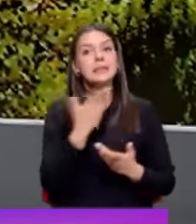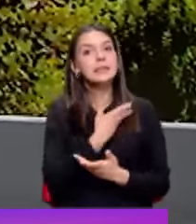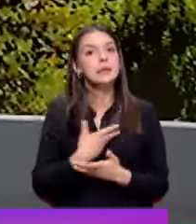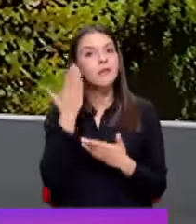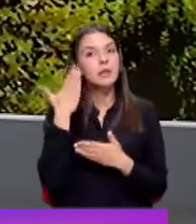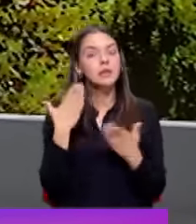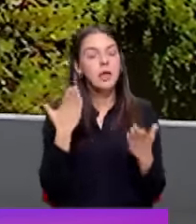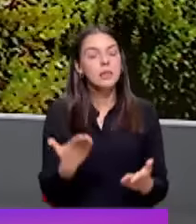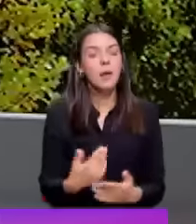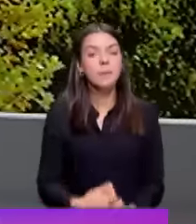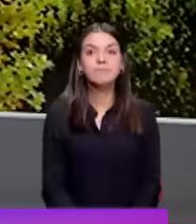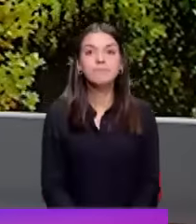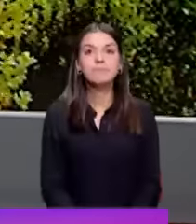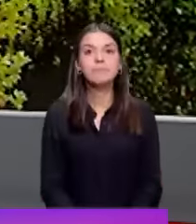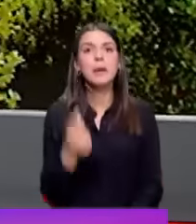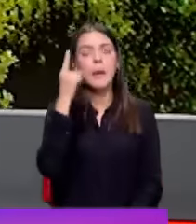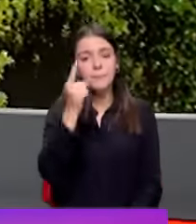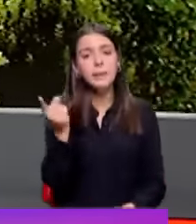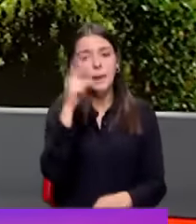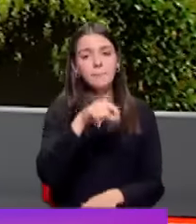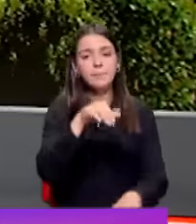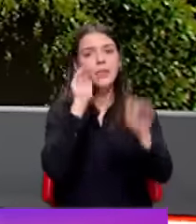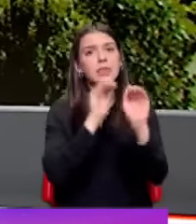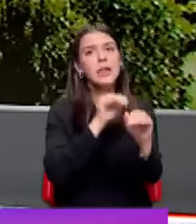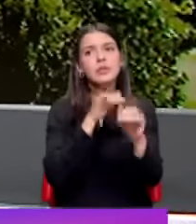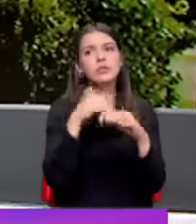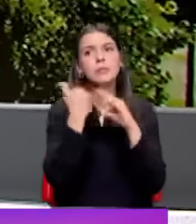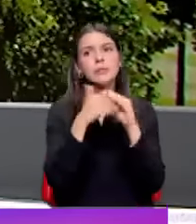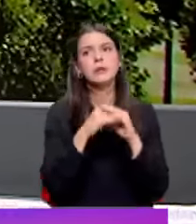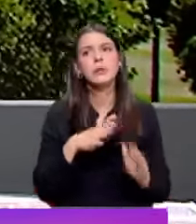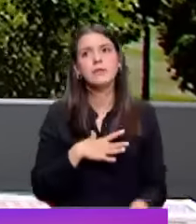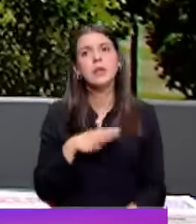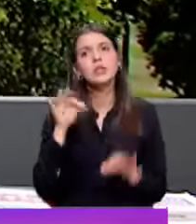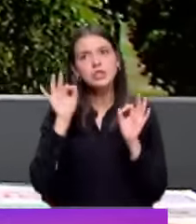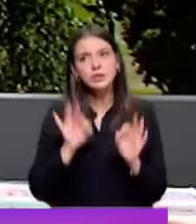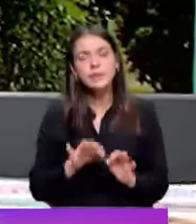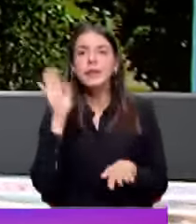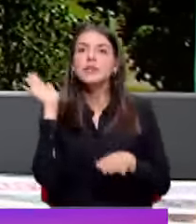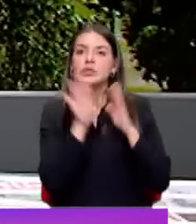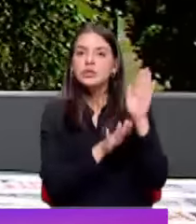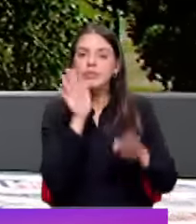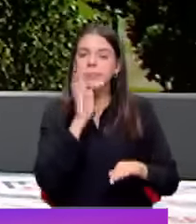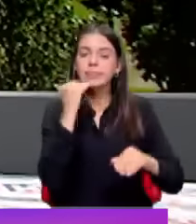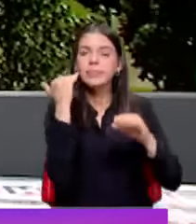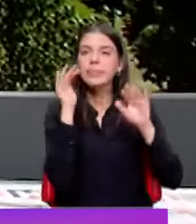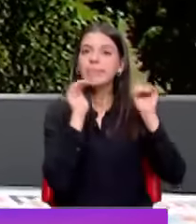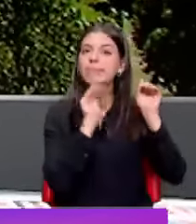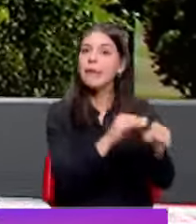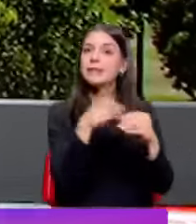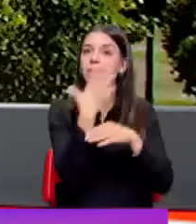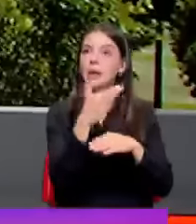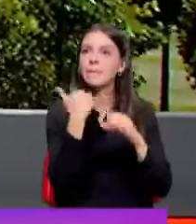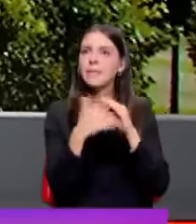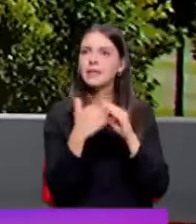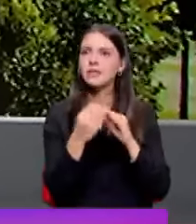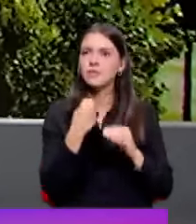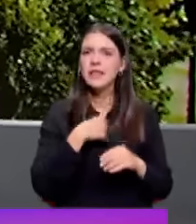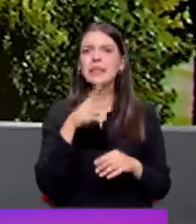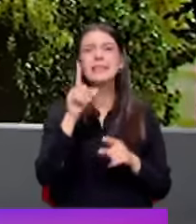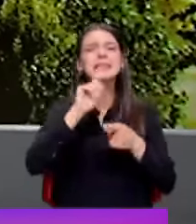izleyenler. Bir de tabii destekleyici mesajlar var. Şimdi şiddeti destekleyen mesajlar gönderdiğiniz için